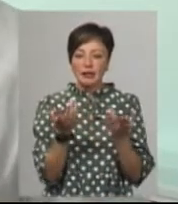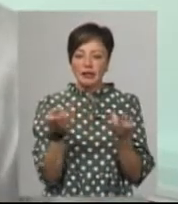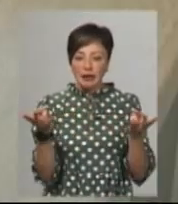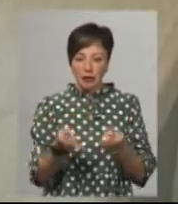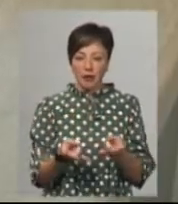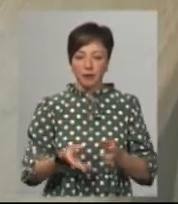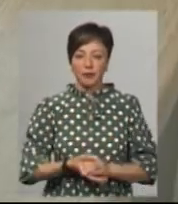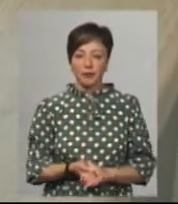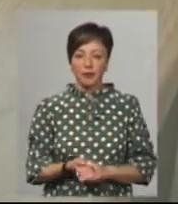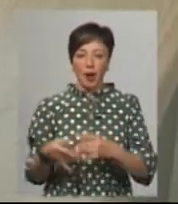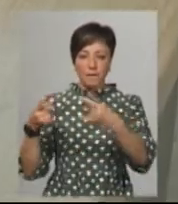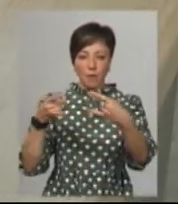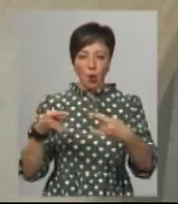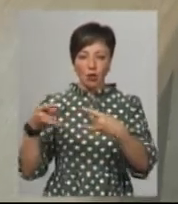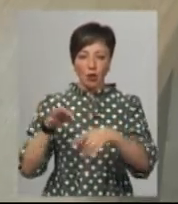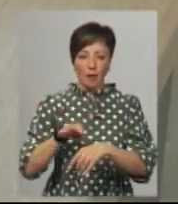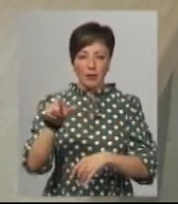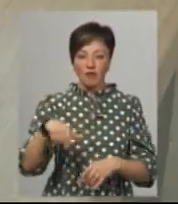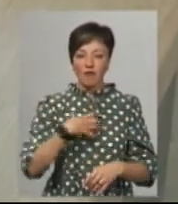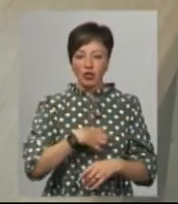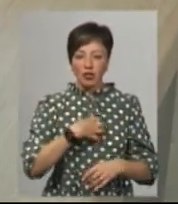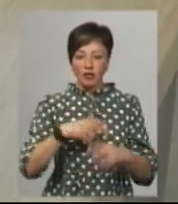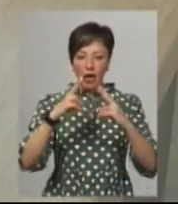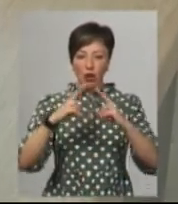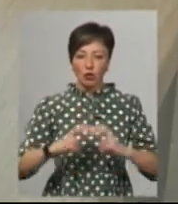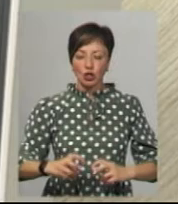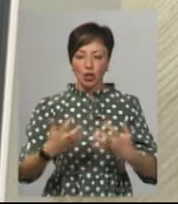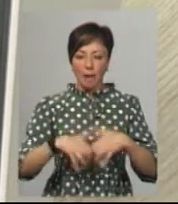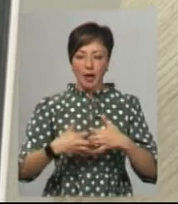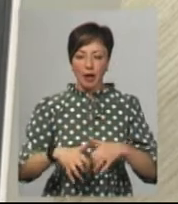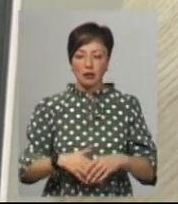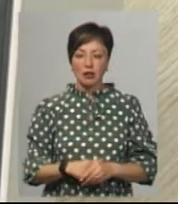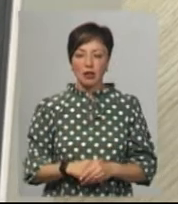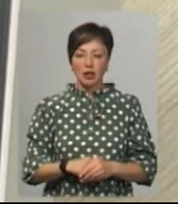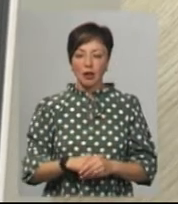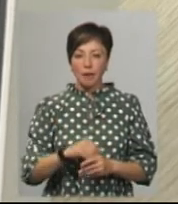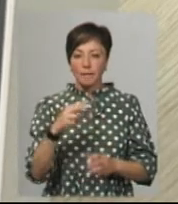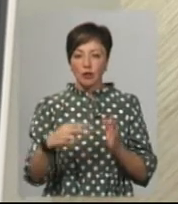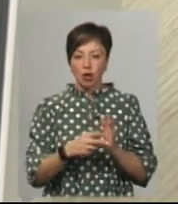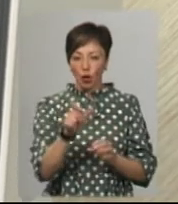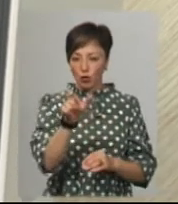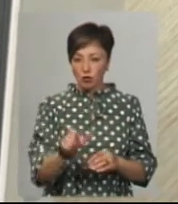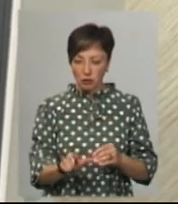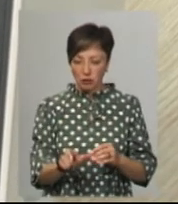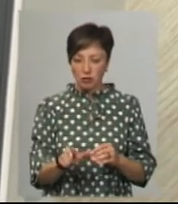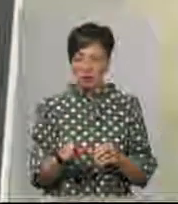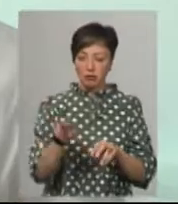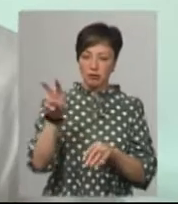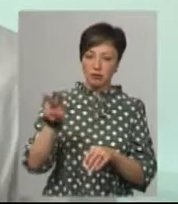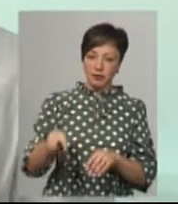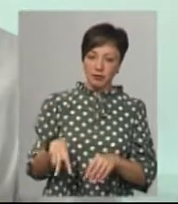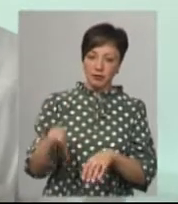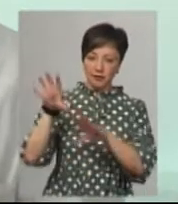потрібна. Монітори пацієнта – це дуже важливі такі діагностичні апарати. Вони підключаються до людини. І він видає